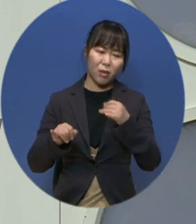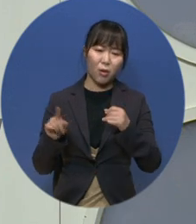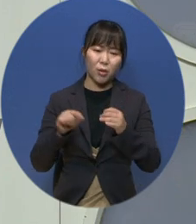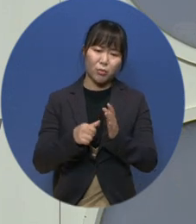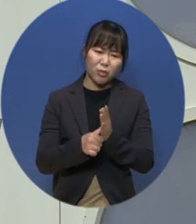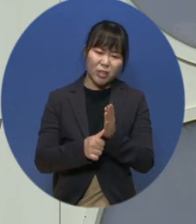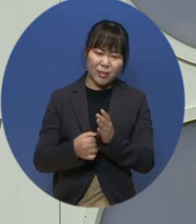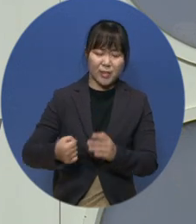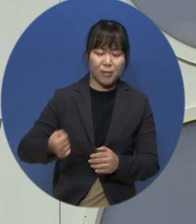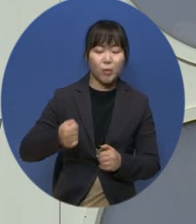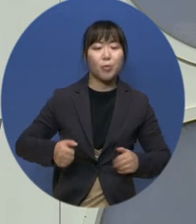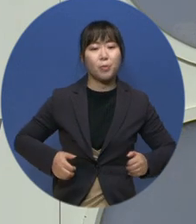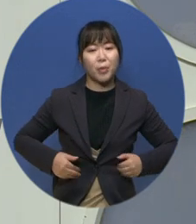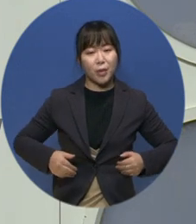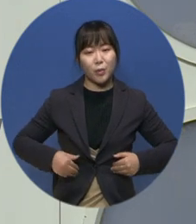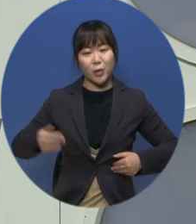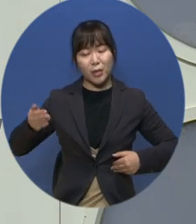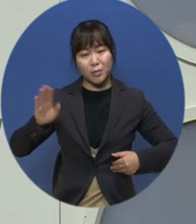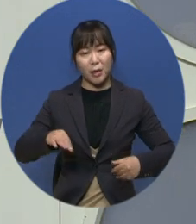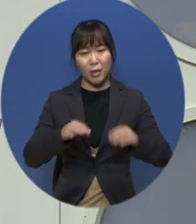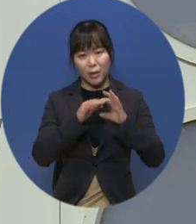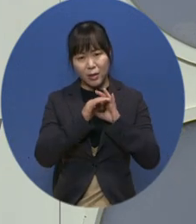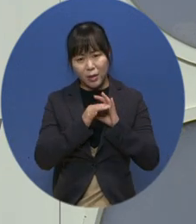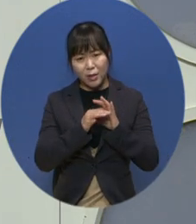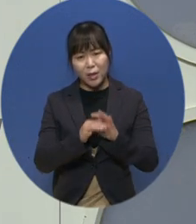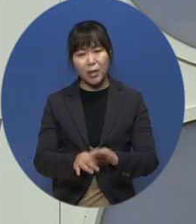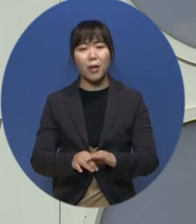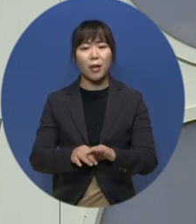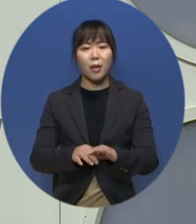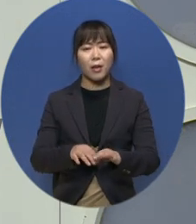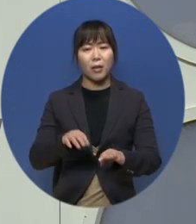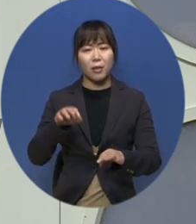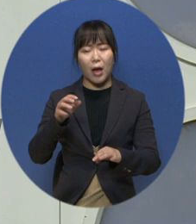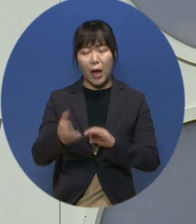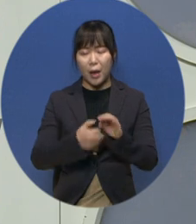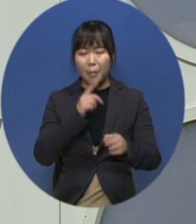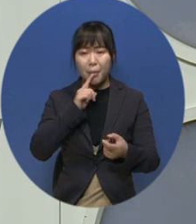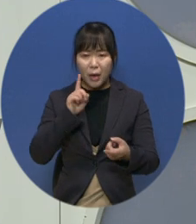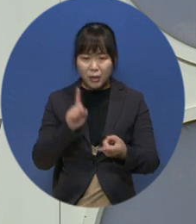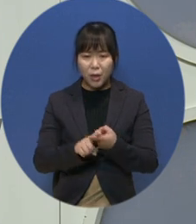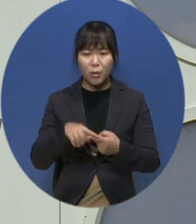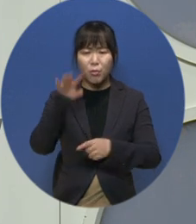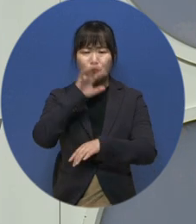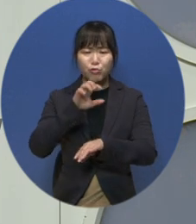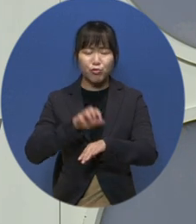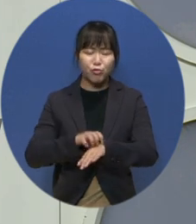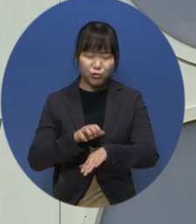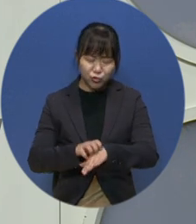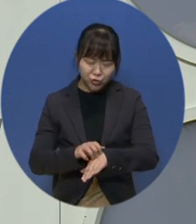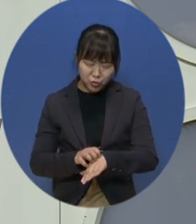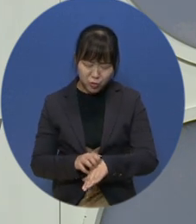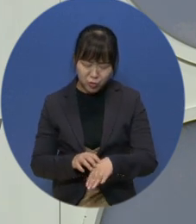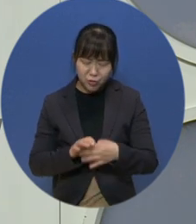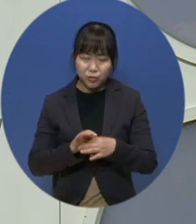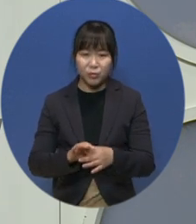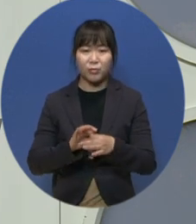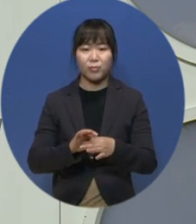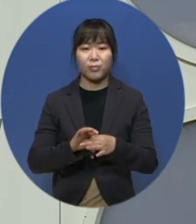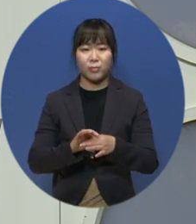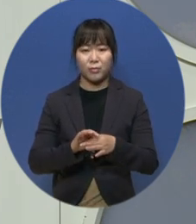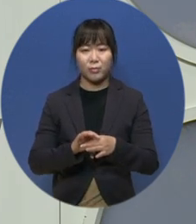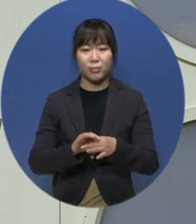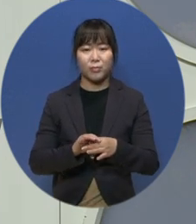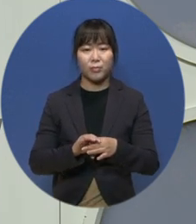어떤 힘도 필요하지만 물론 그렇겠지. 늘상 그 아까 말씀드린 것처럼 꾸준한 그 트레이닝을